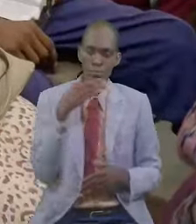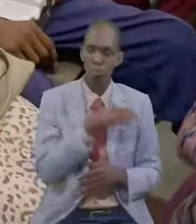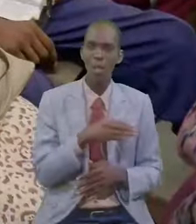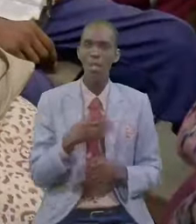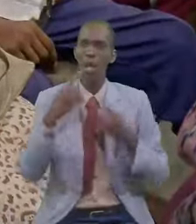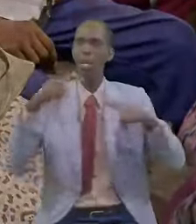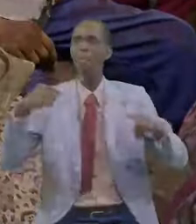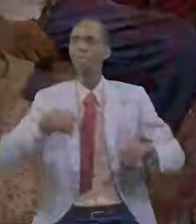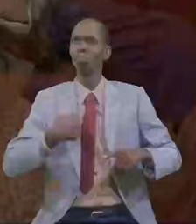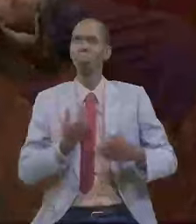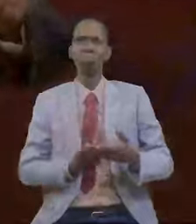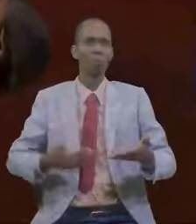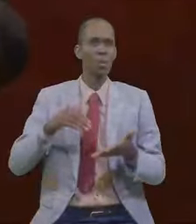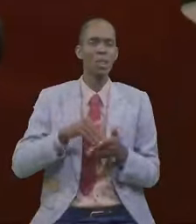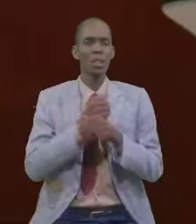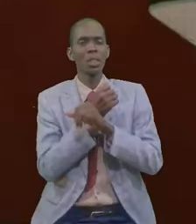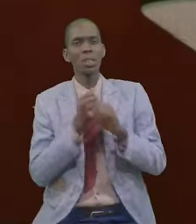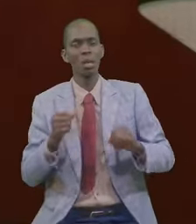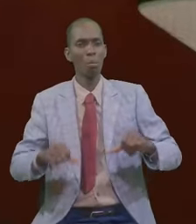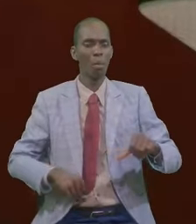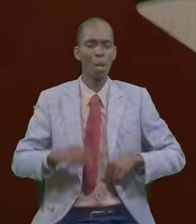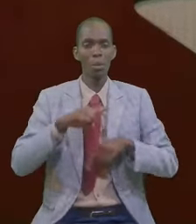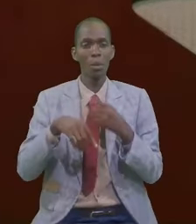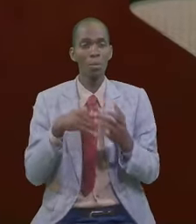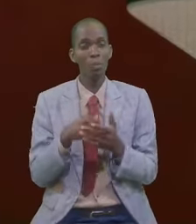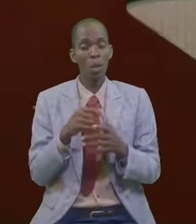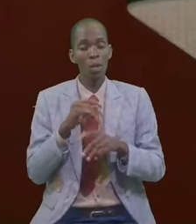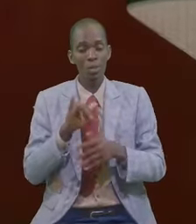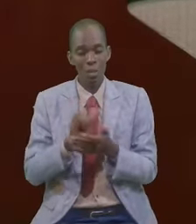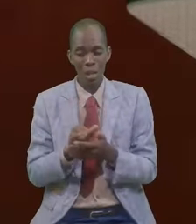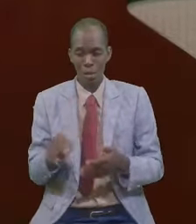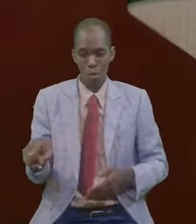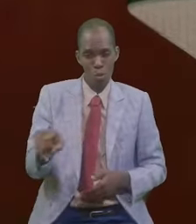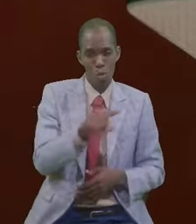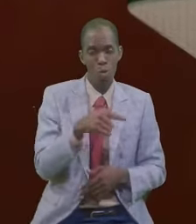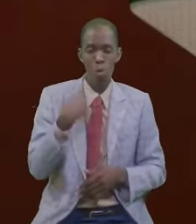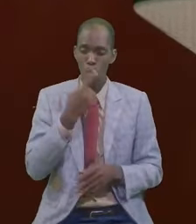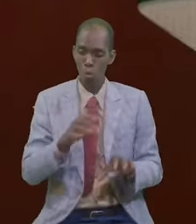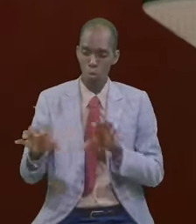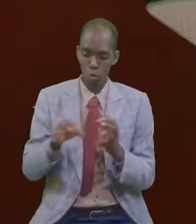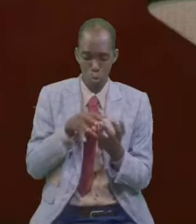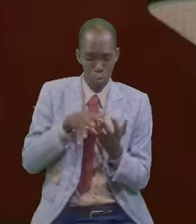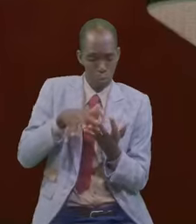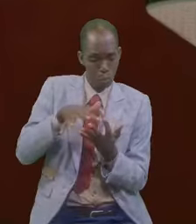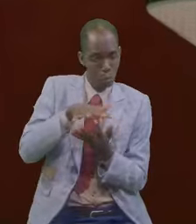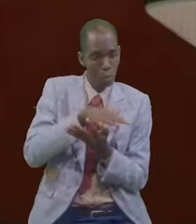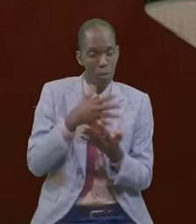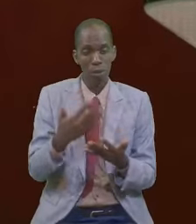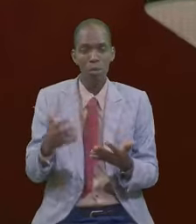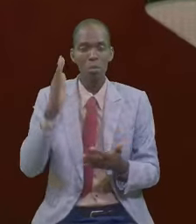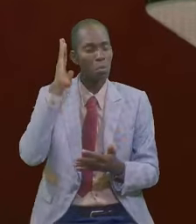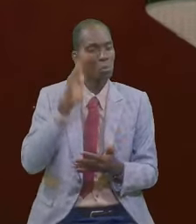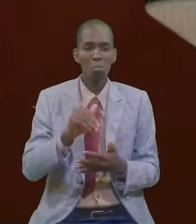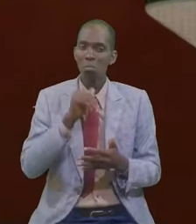témoignages, je suis né de nouveau, je suis sauvé, que ceux qui commettent de telles choses n'hériteront point